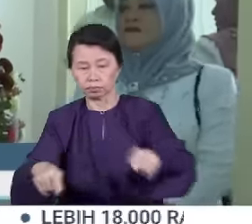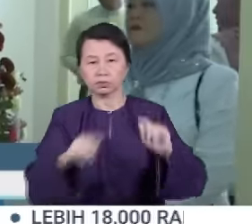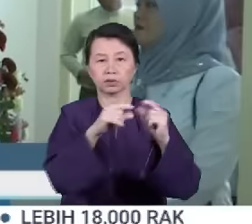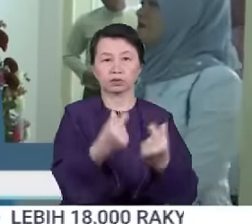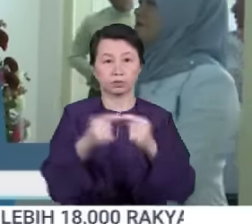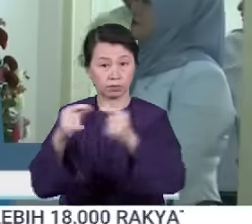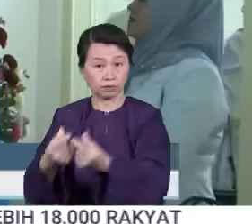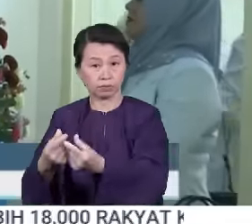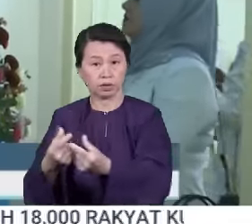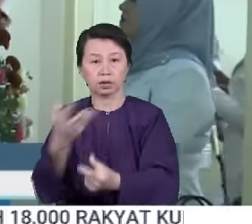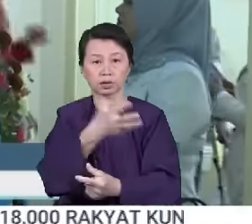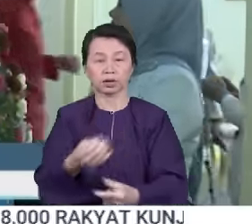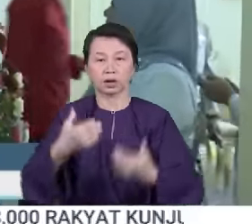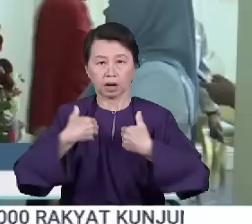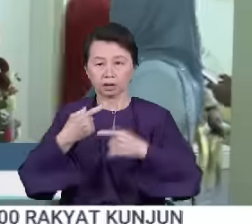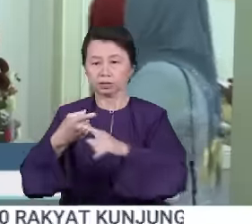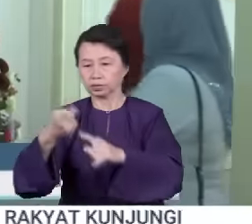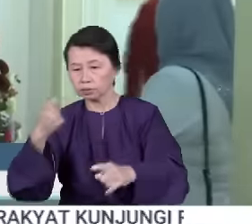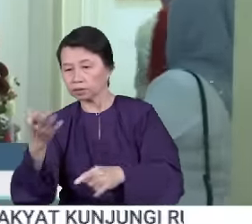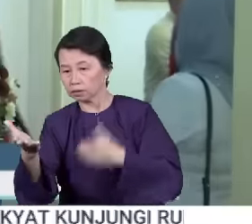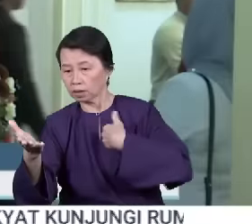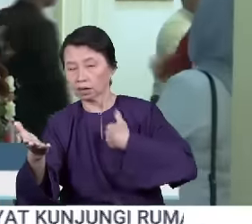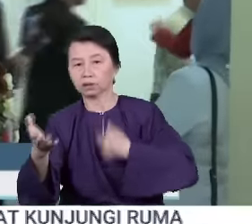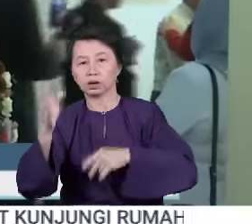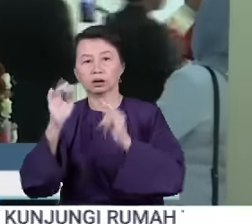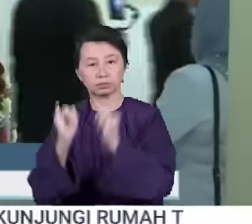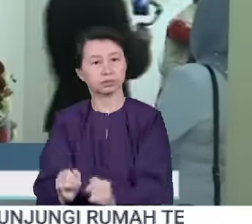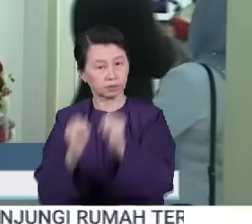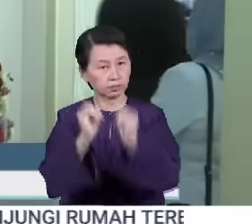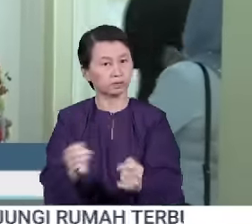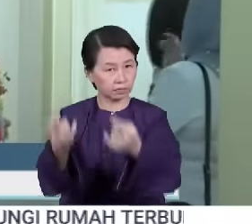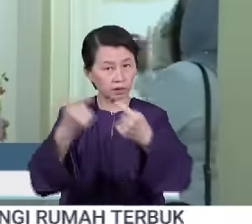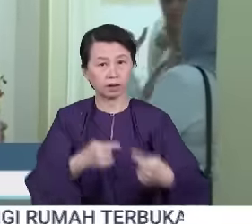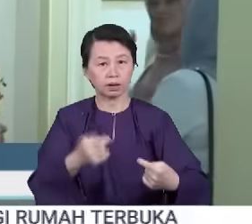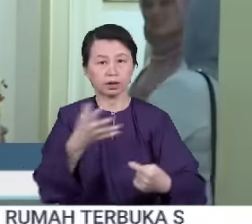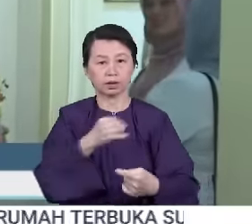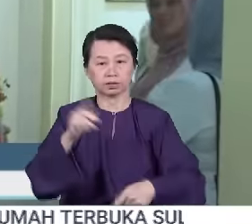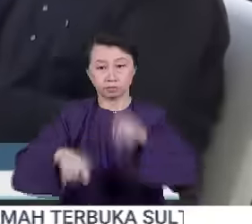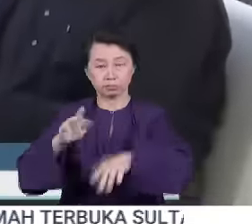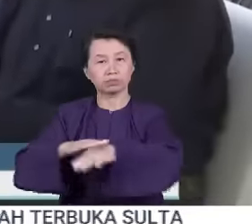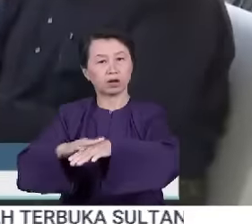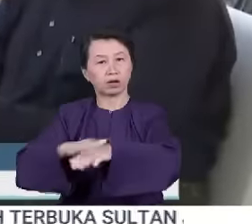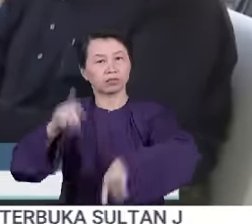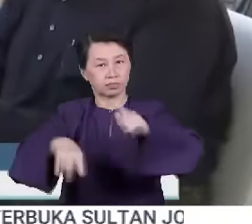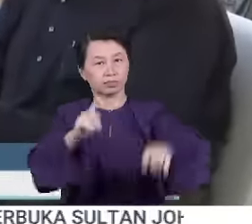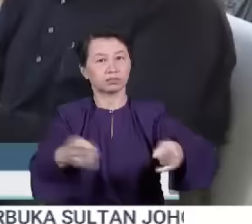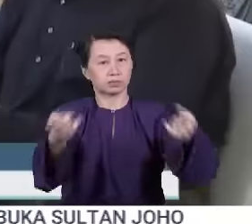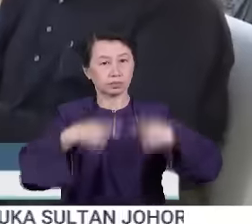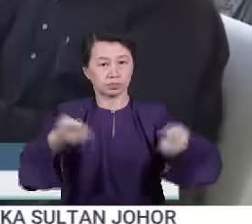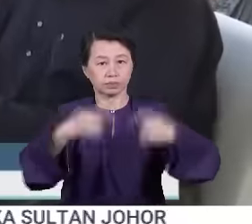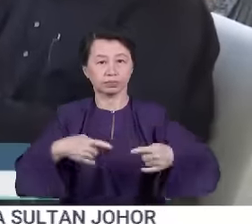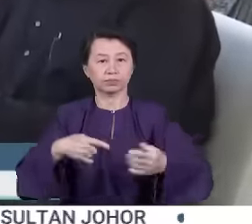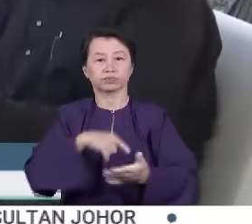kumpulan, tapi juga daripada orang-orang perserangan dan yang berbilang kaum lah. Jadi ini yang